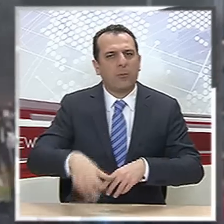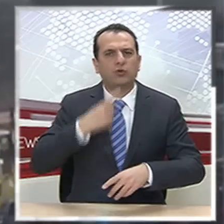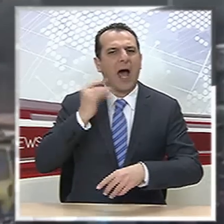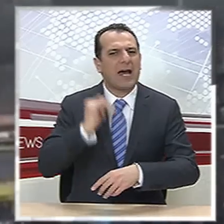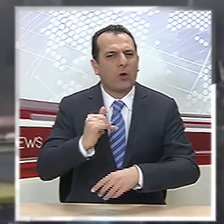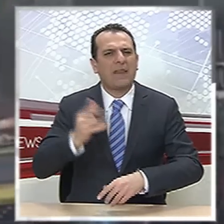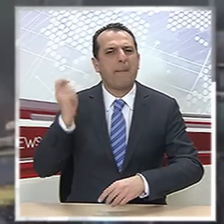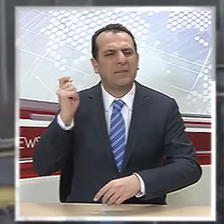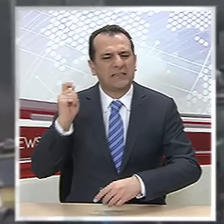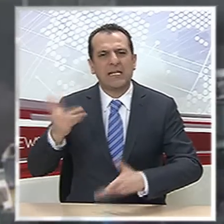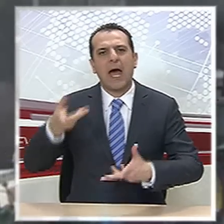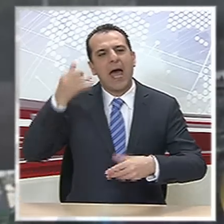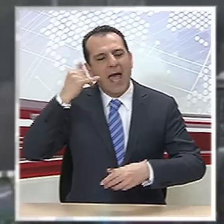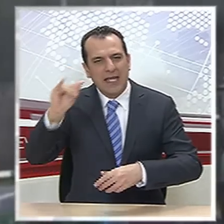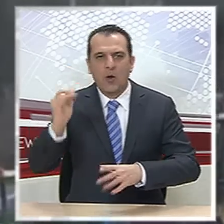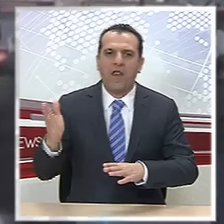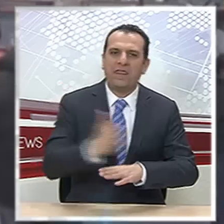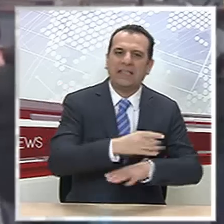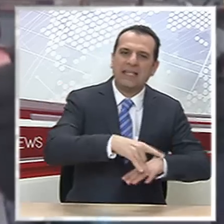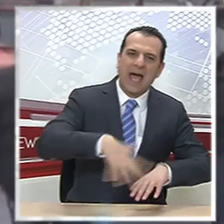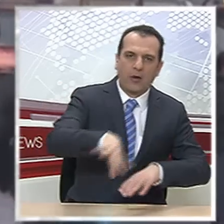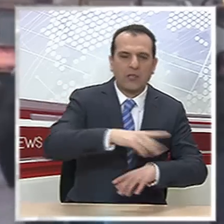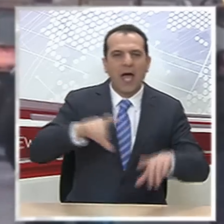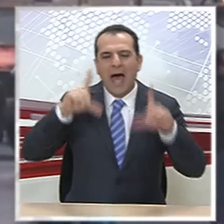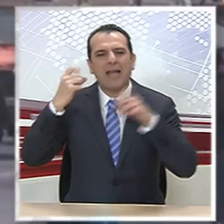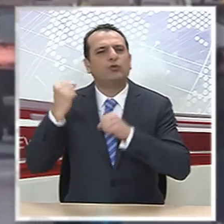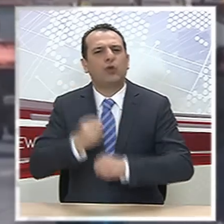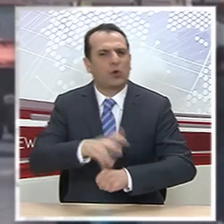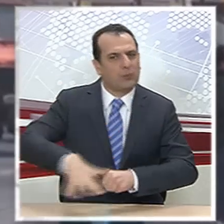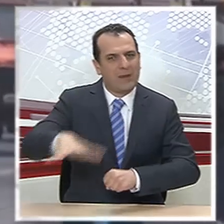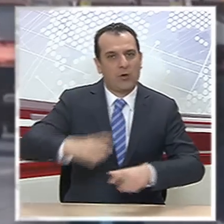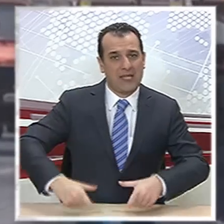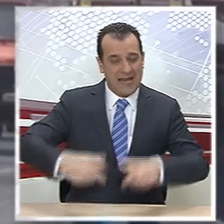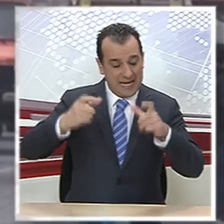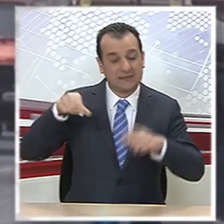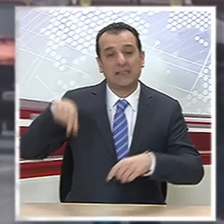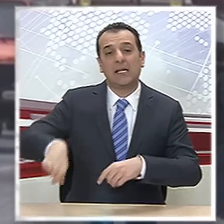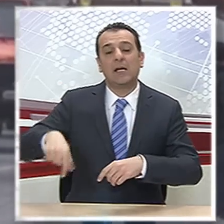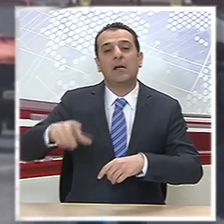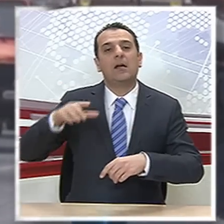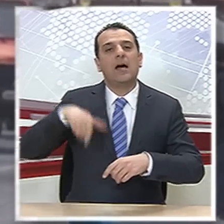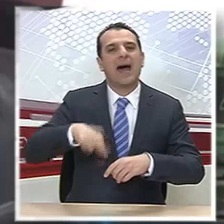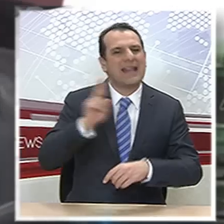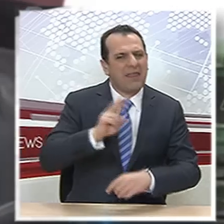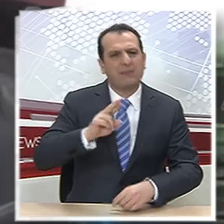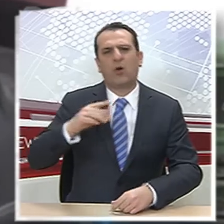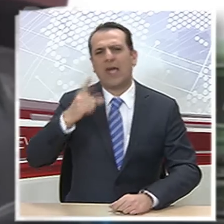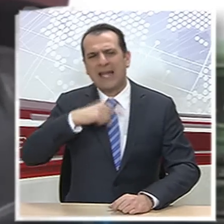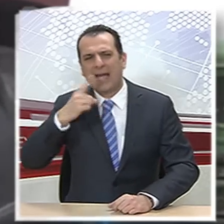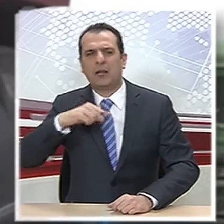Αργολίδα, τη Μεσσηνία, στο Αίγιο, τη Δυτική Αχαία και τον Άγιο Γεώργιο στην Ηλία. Στην Κρήτη στήθηκαν μπλόκα στο Ηράκλειο, στο Ρέθυμνο και στα Χανιά.